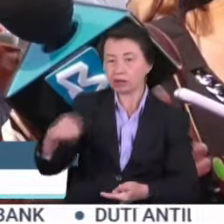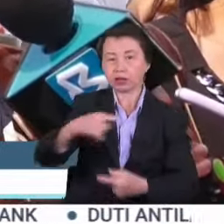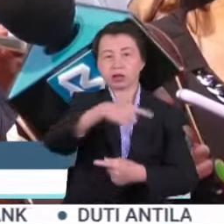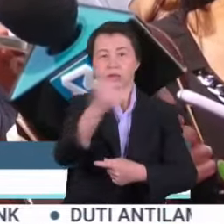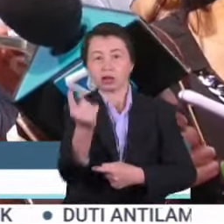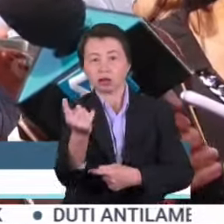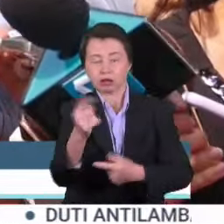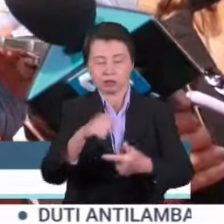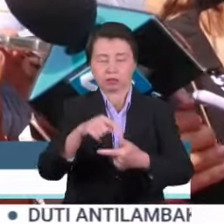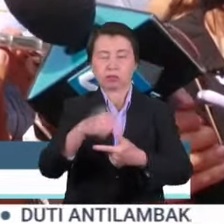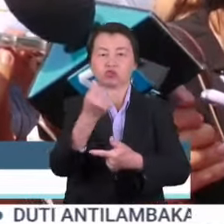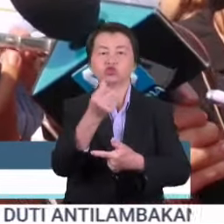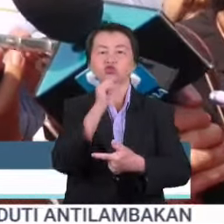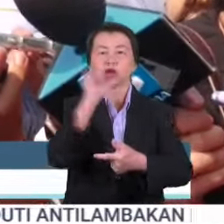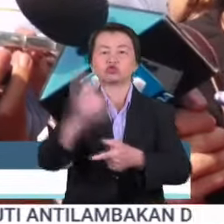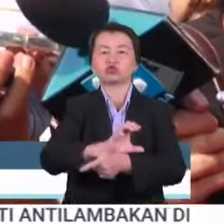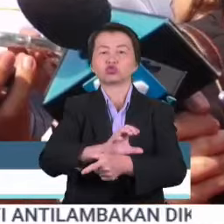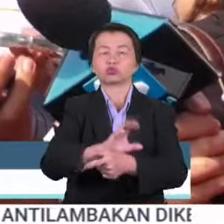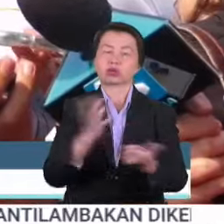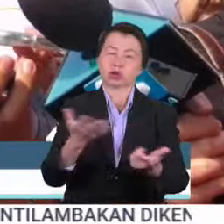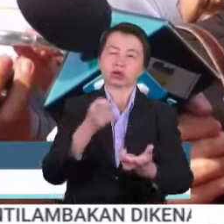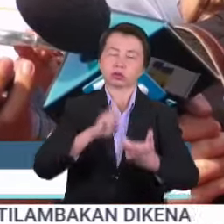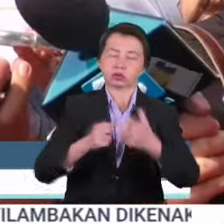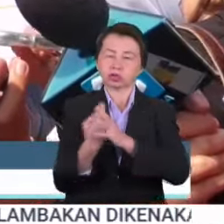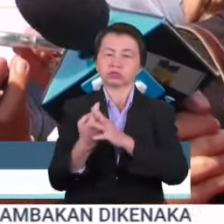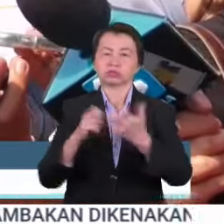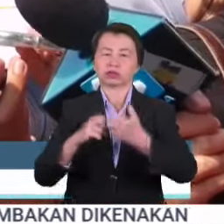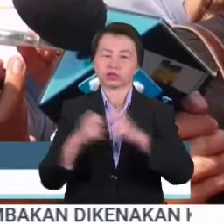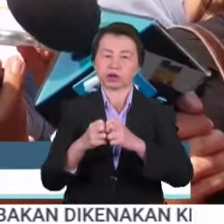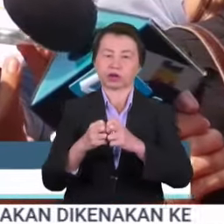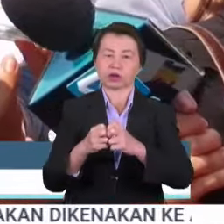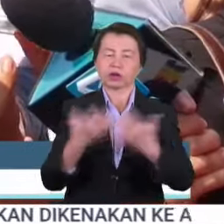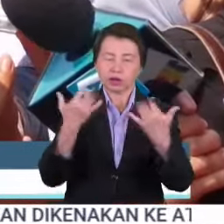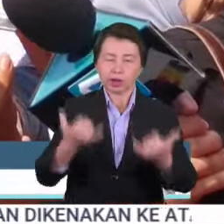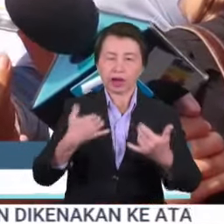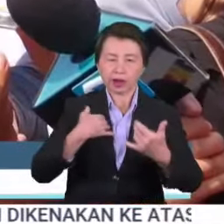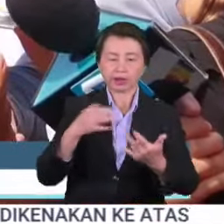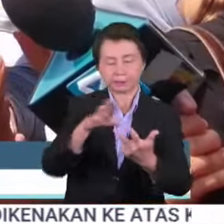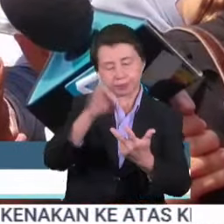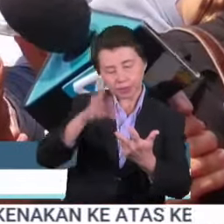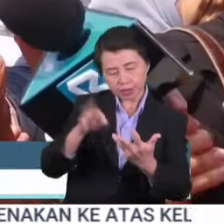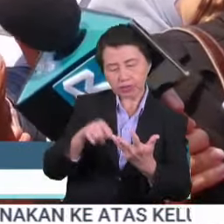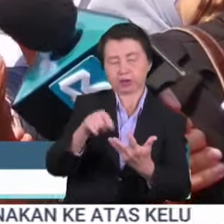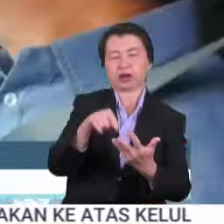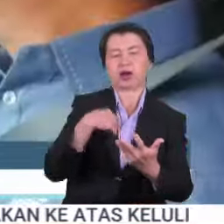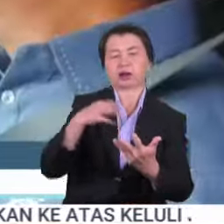tidak mencukupi lah dalam akaun tu, jadi masalah. Jadi sekarang dah ada pilihan.